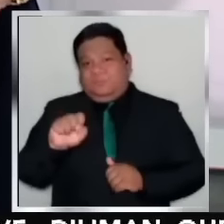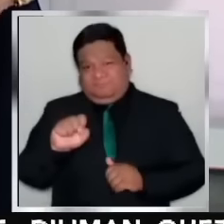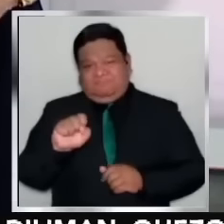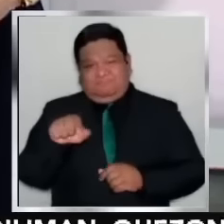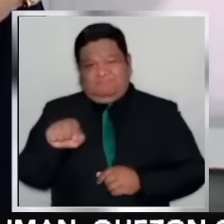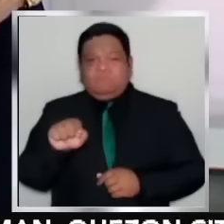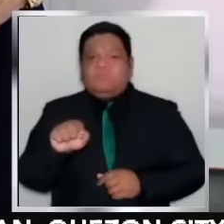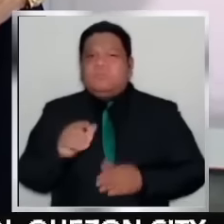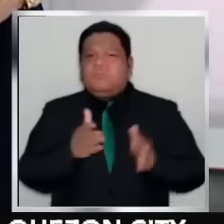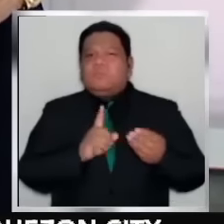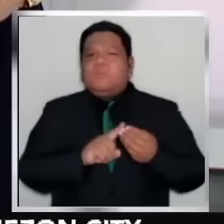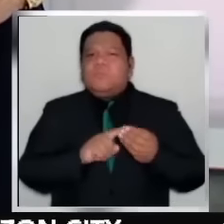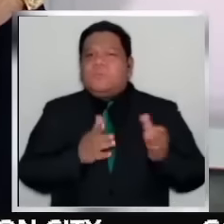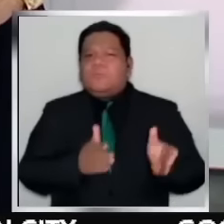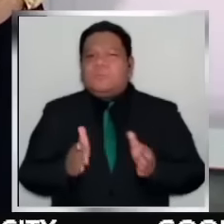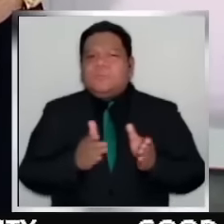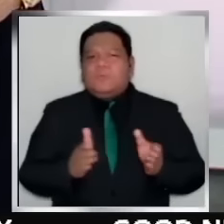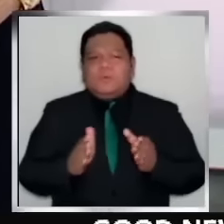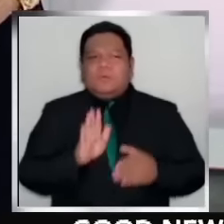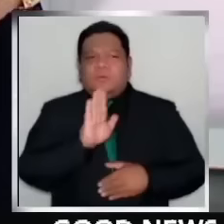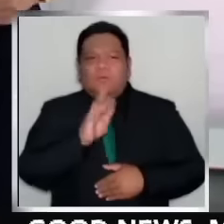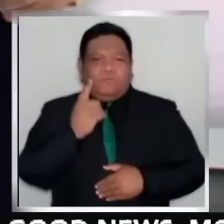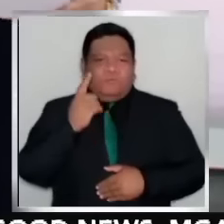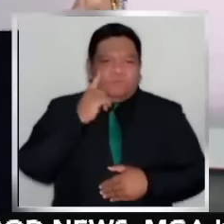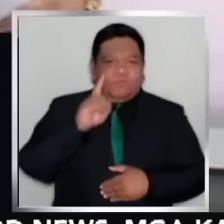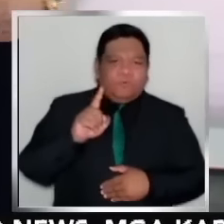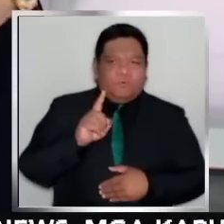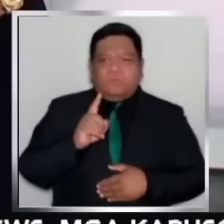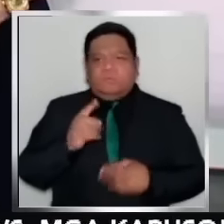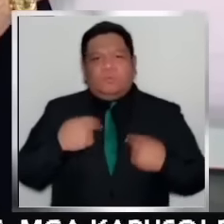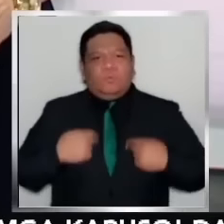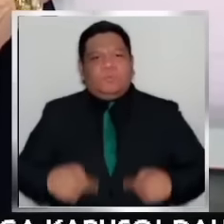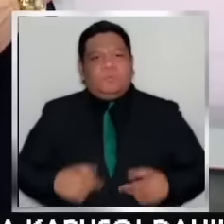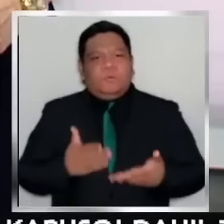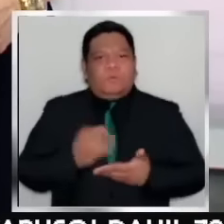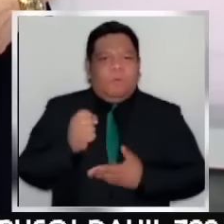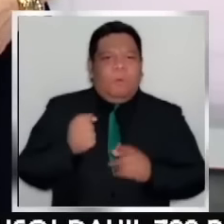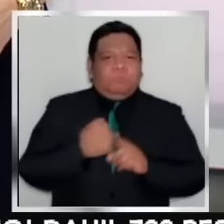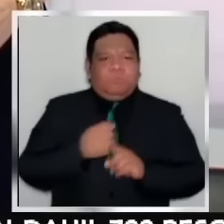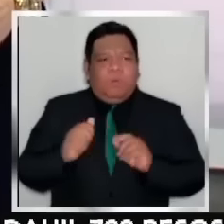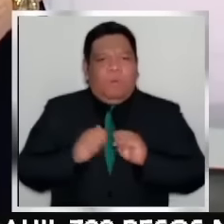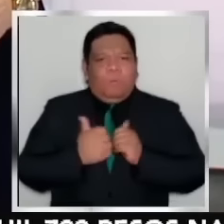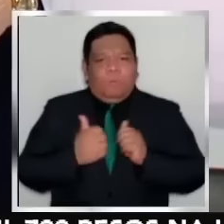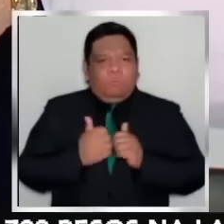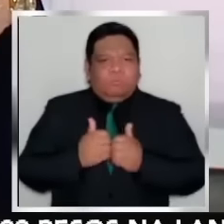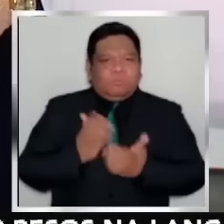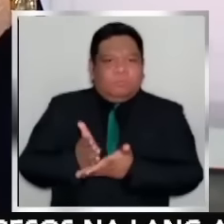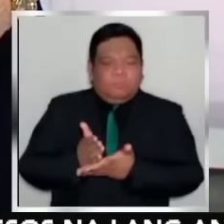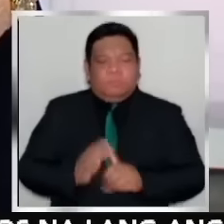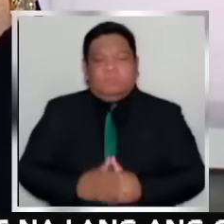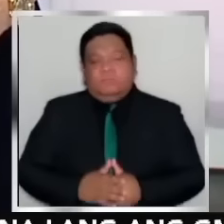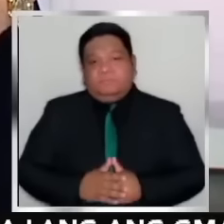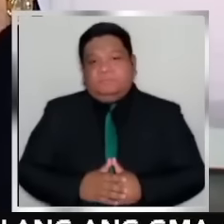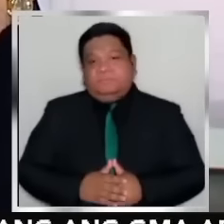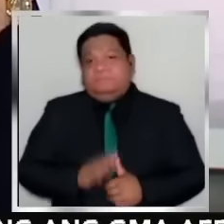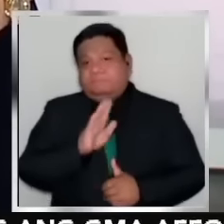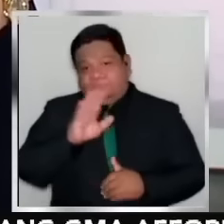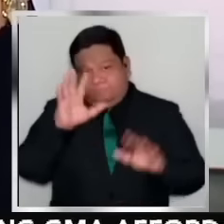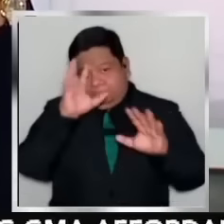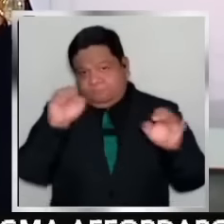nito sa pagsugpo sa human rights abuses. Ang sabi niya, ang drug war daw ang madalas tutukan ng mga kritikal